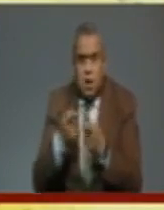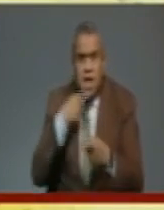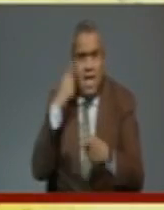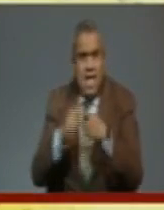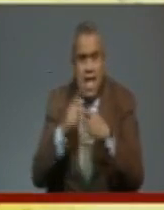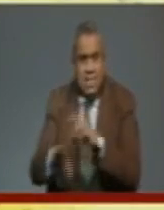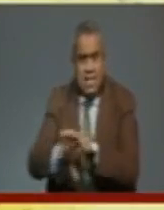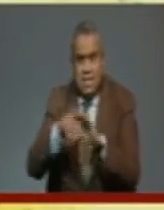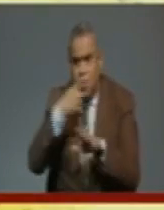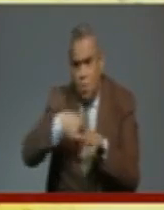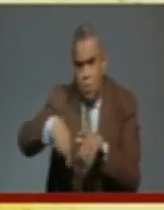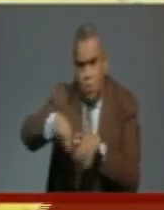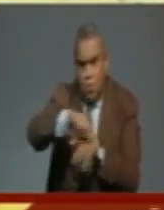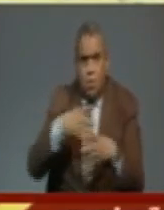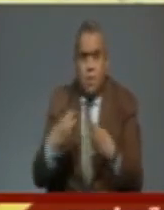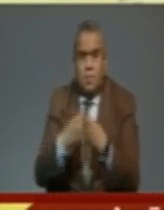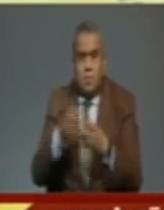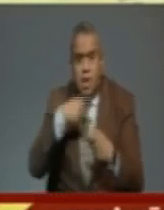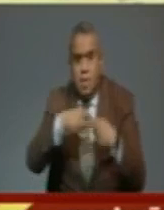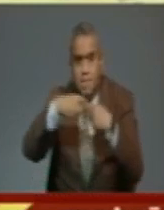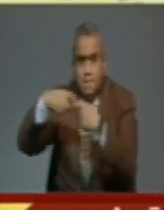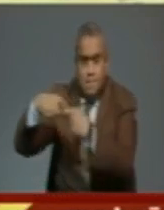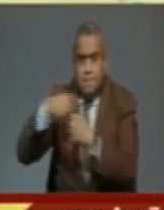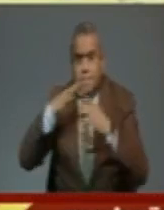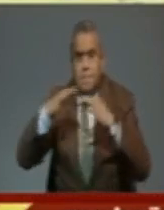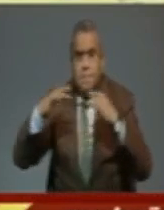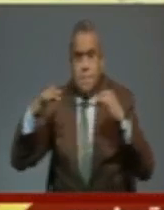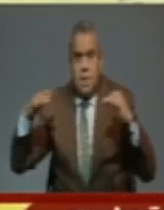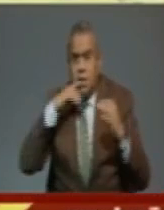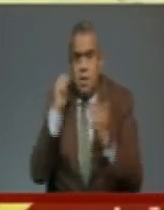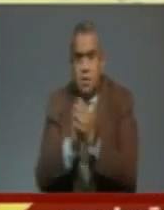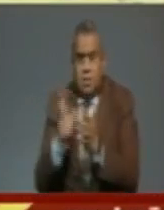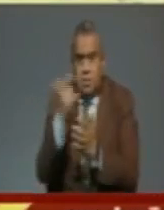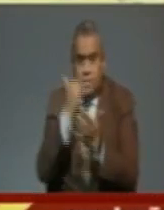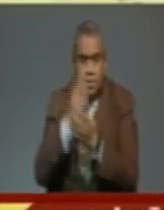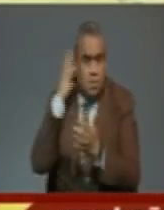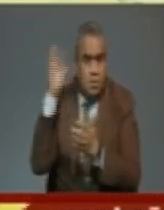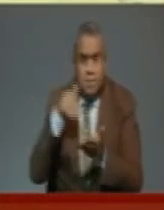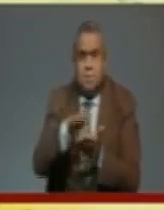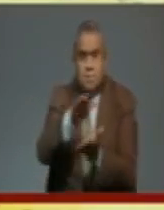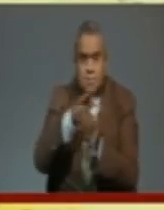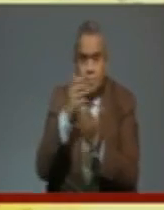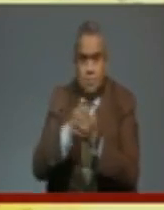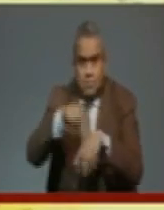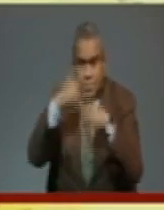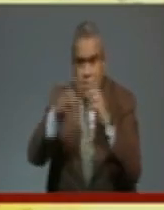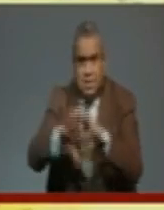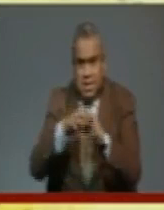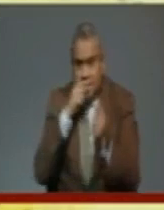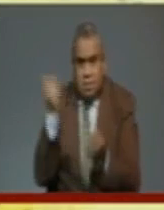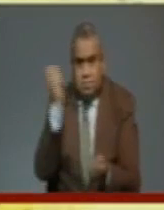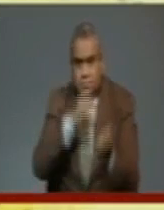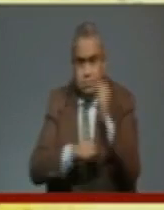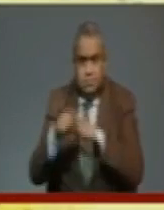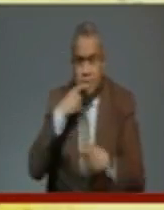وبين الموانئ البحرية اللي هنصدر منها أو نستورد منها مستلزمات الإنتاج بوسائل نقل